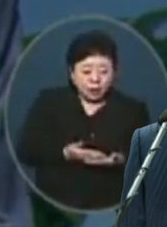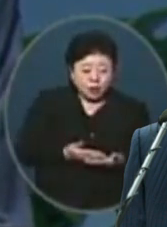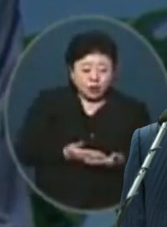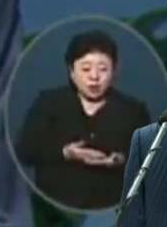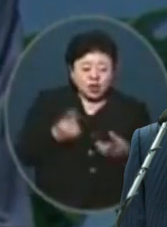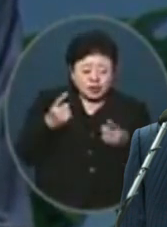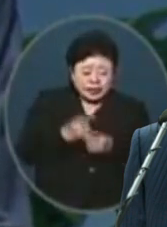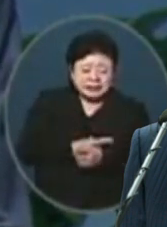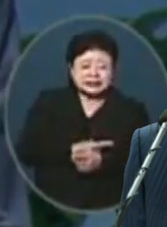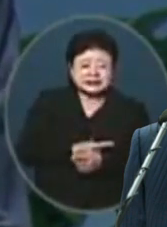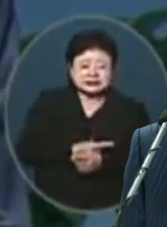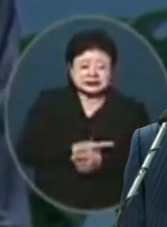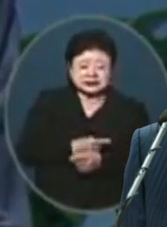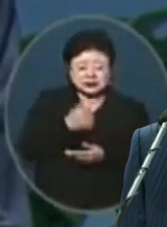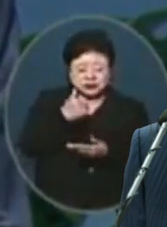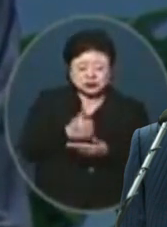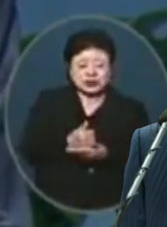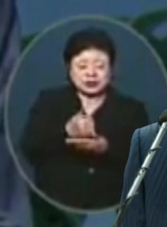이